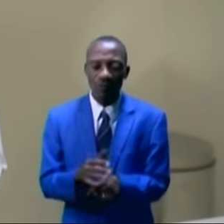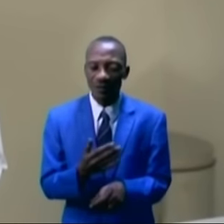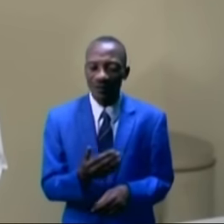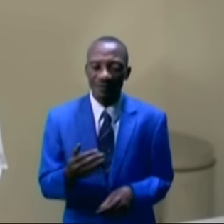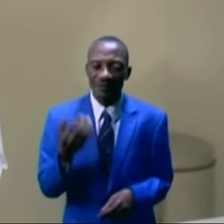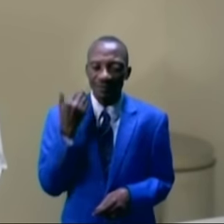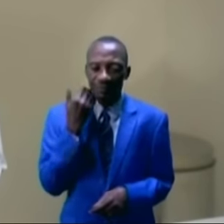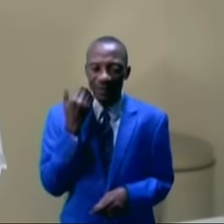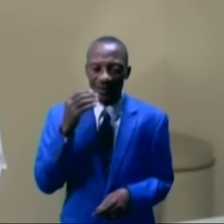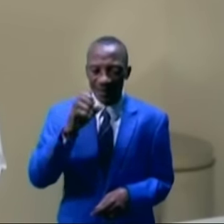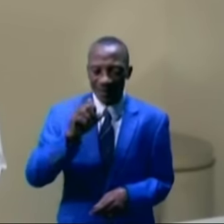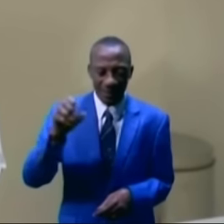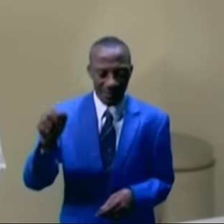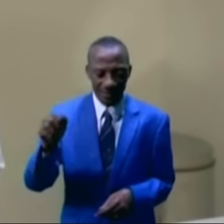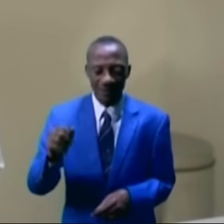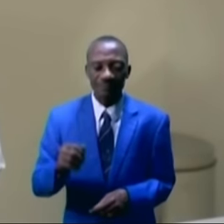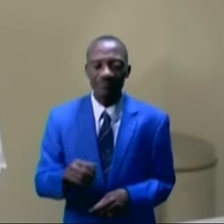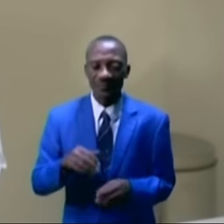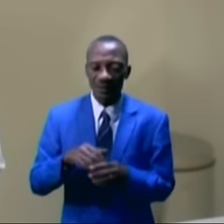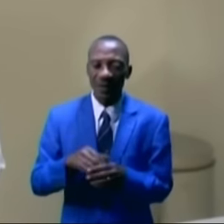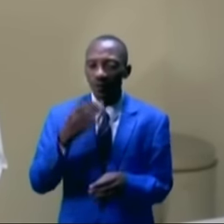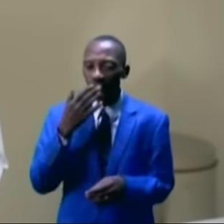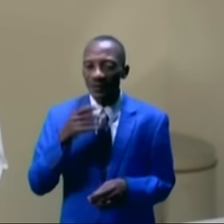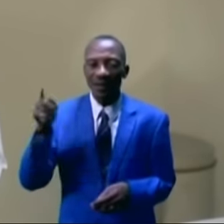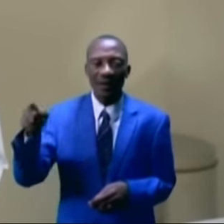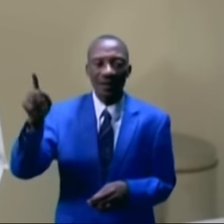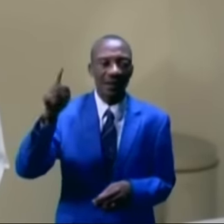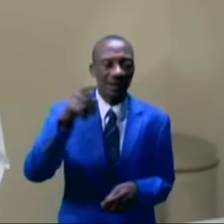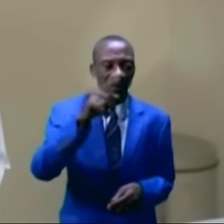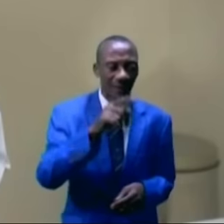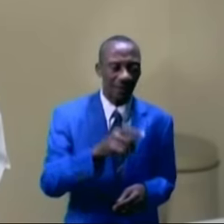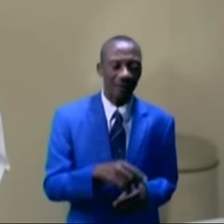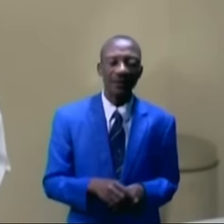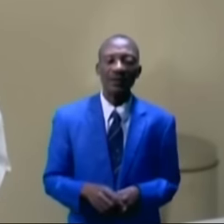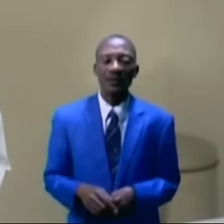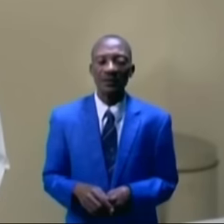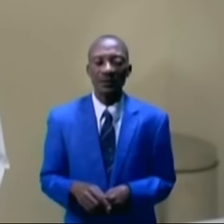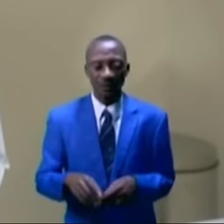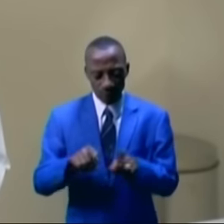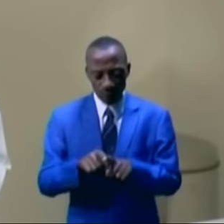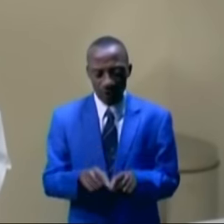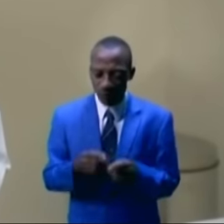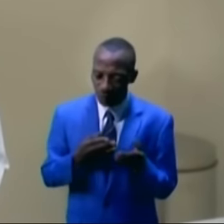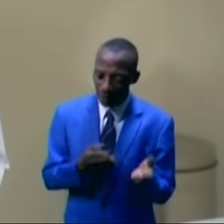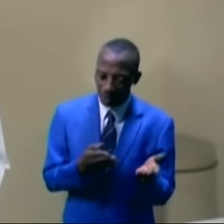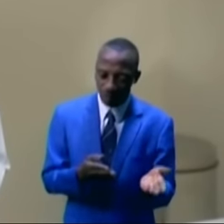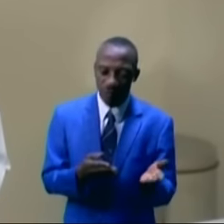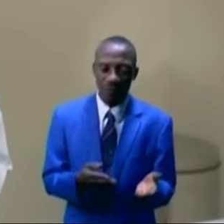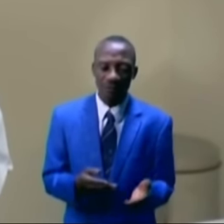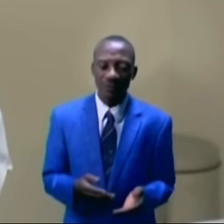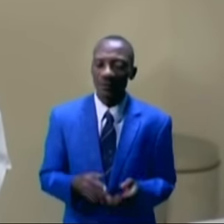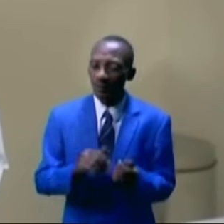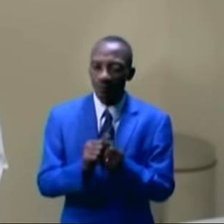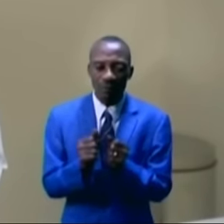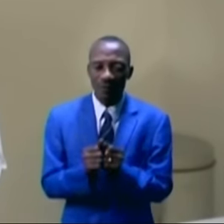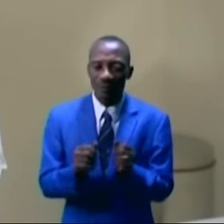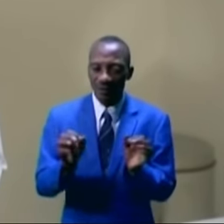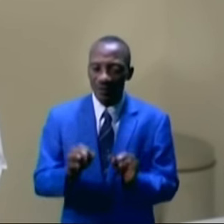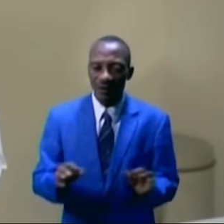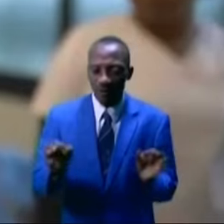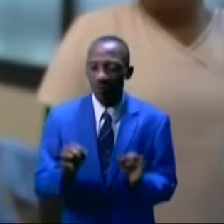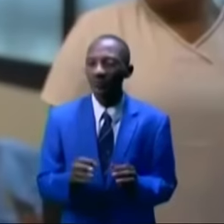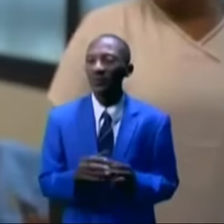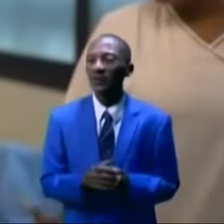aussi les agents, parce que maintenant là nous allons travailler dans des conditions, dans de bonnes conditions, ce qui n'était pas le cas